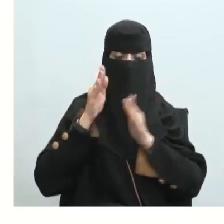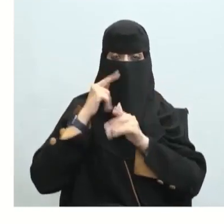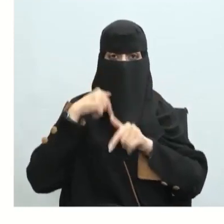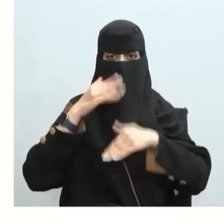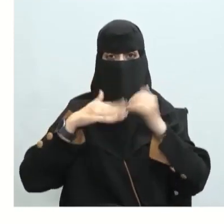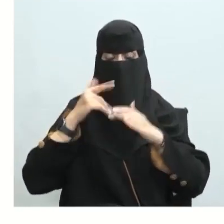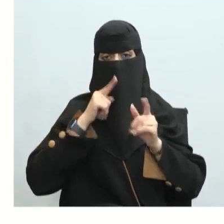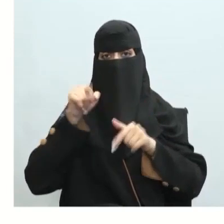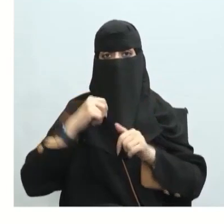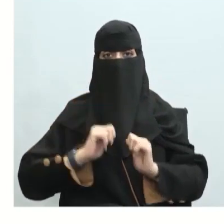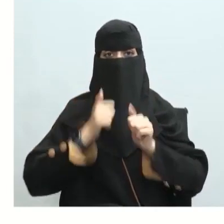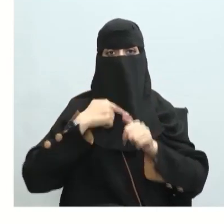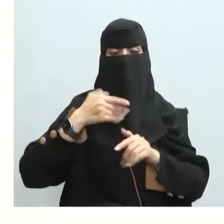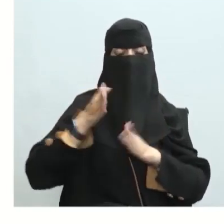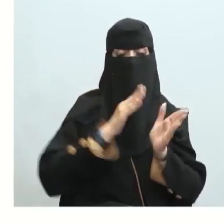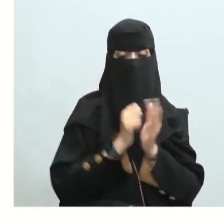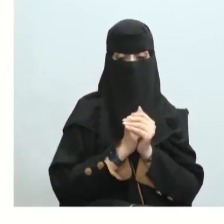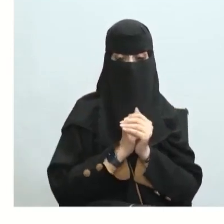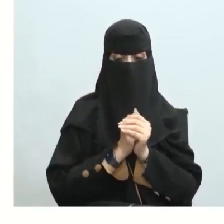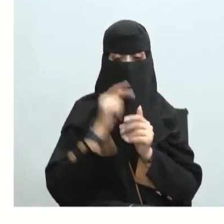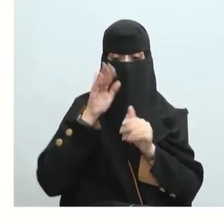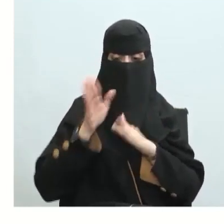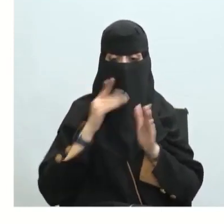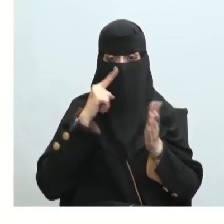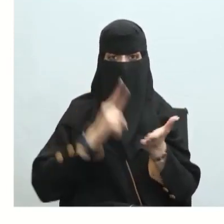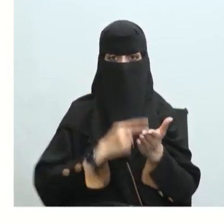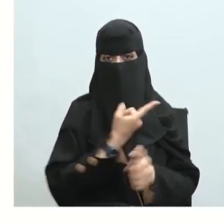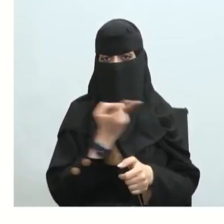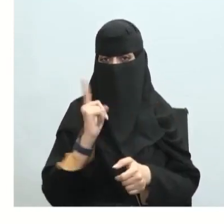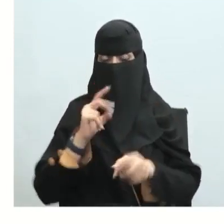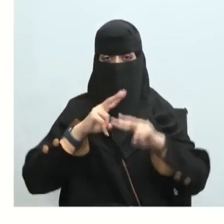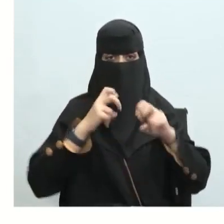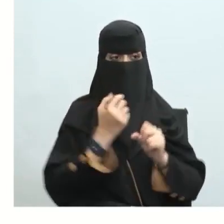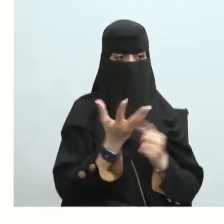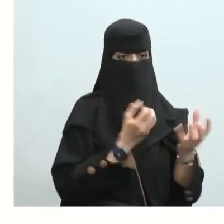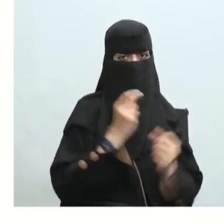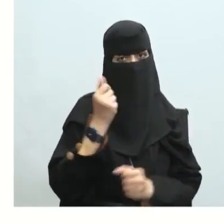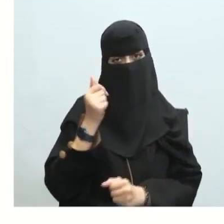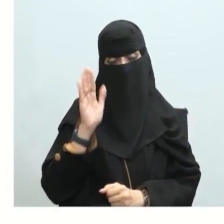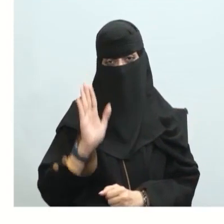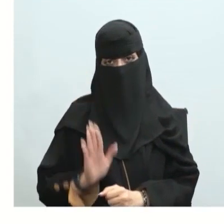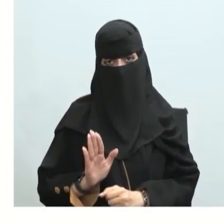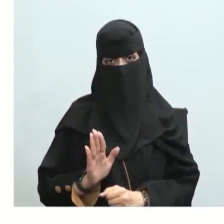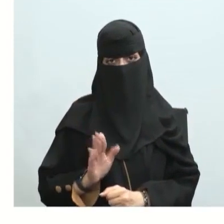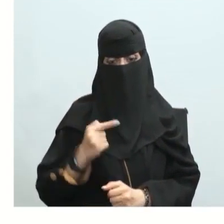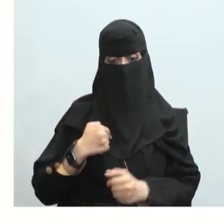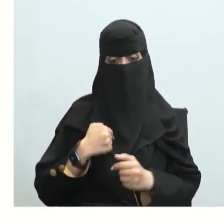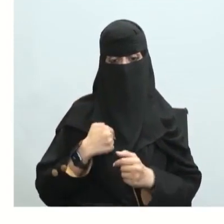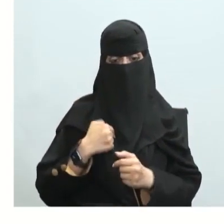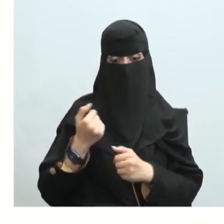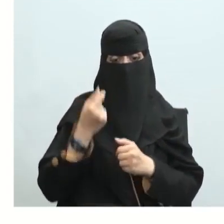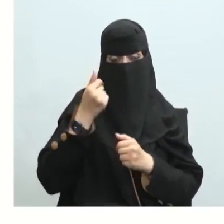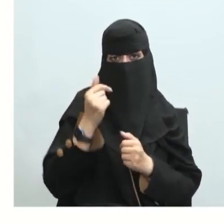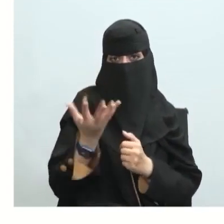ومهاراتهم ومؤهلاتهم ايضا اننا جميعا نبحث عن كسب المالي الكسب المعنوي